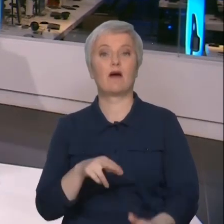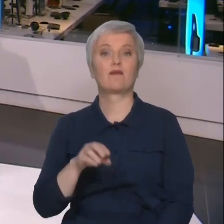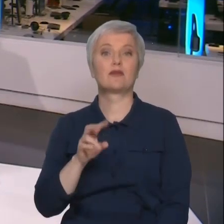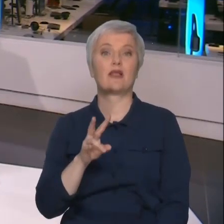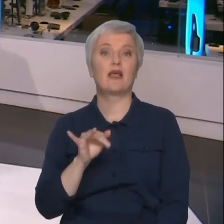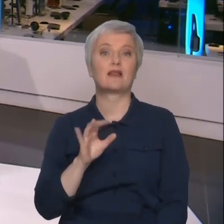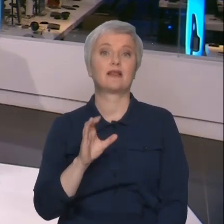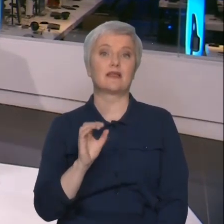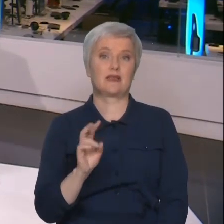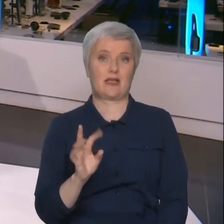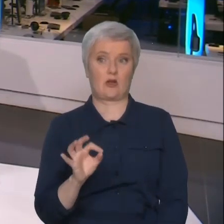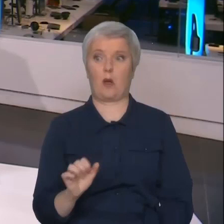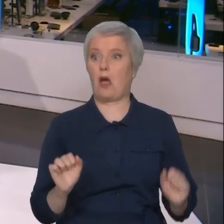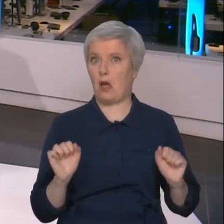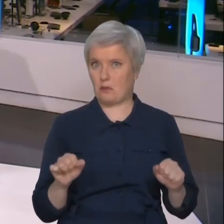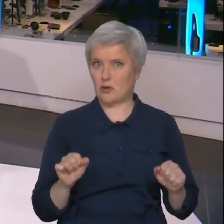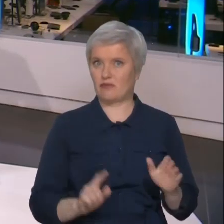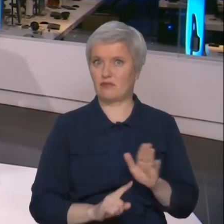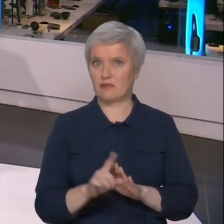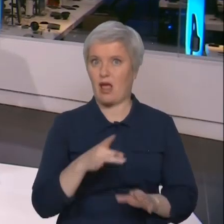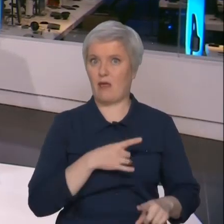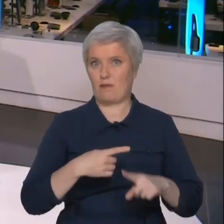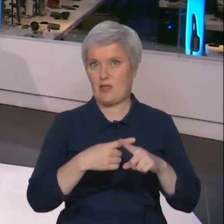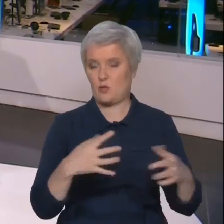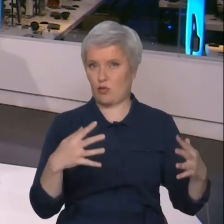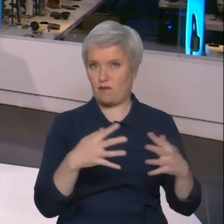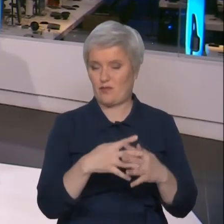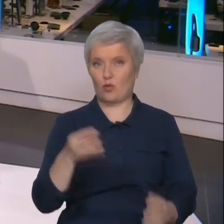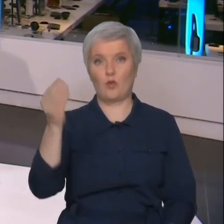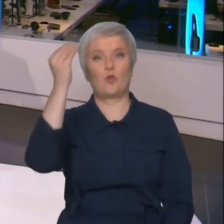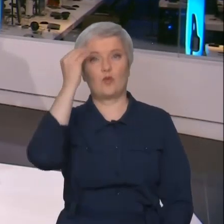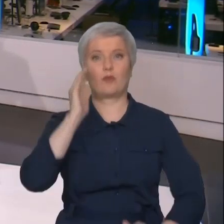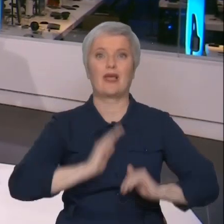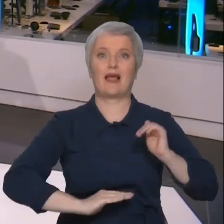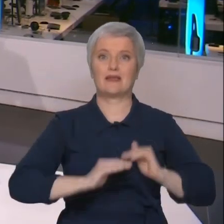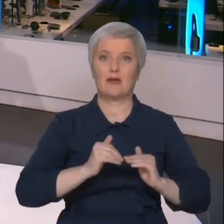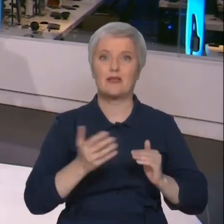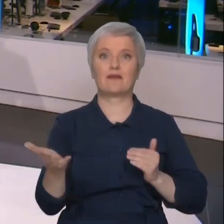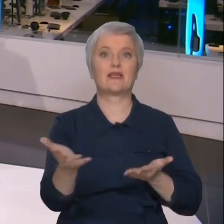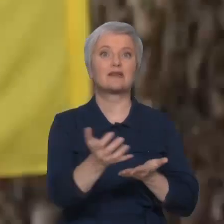можливе відкриття ще й Білоруського фронту, думки експертів збирала Анастасія Халецька.